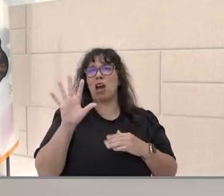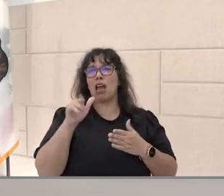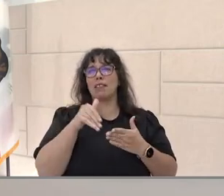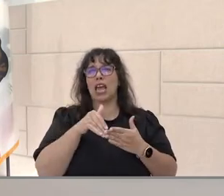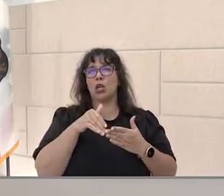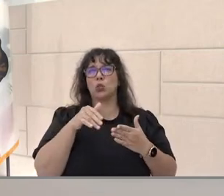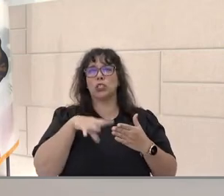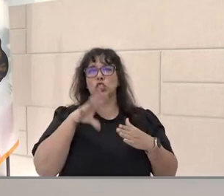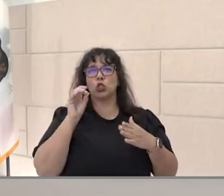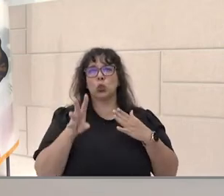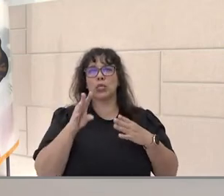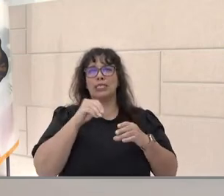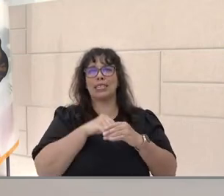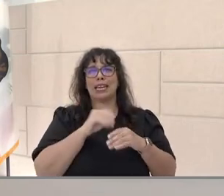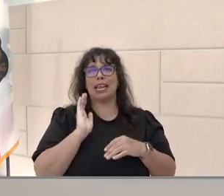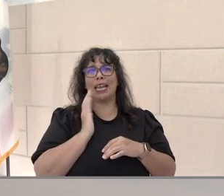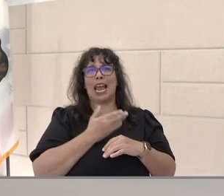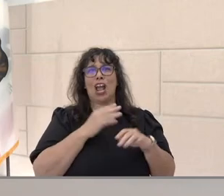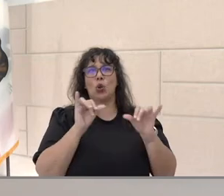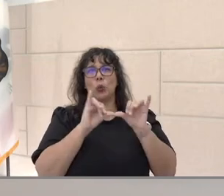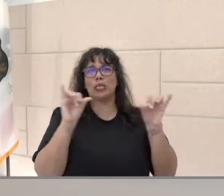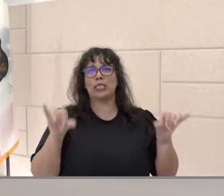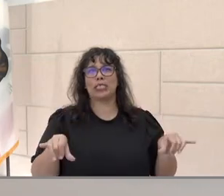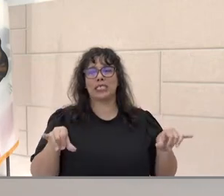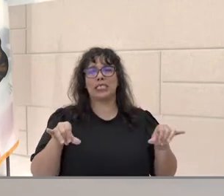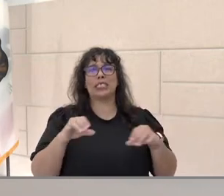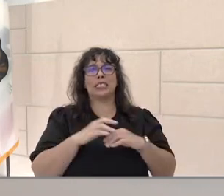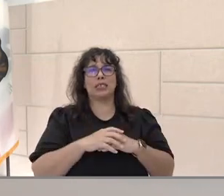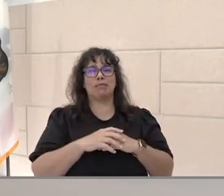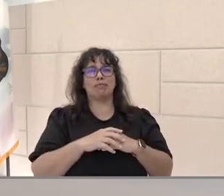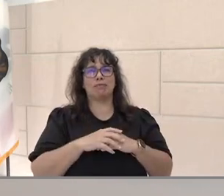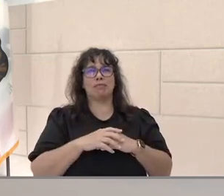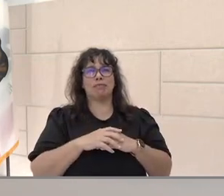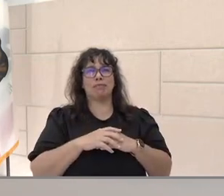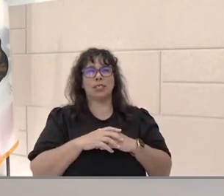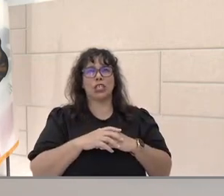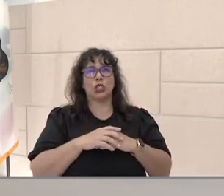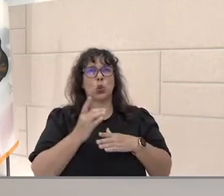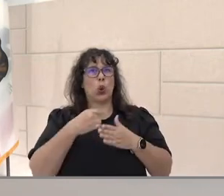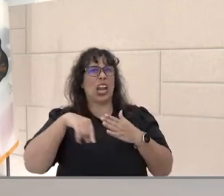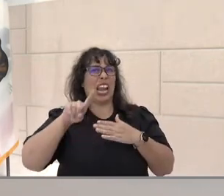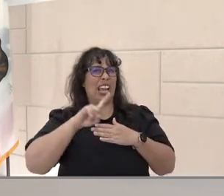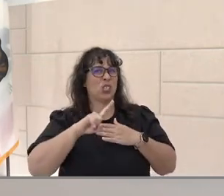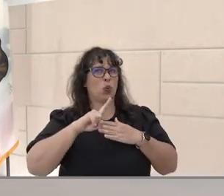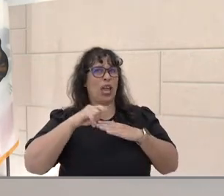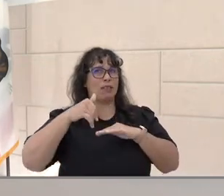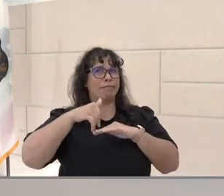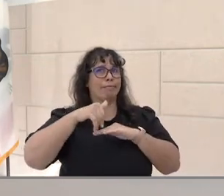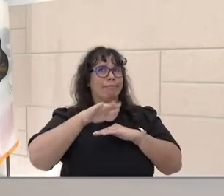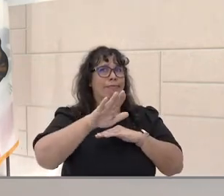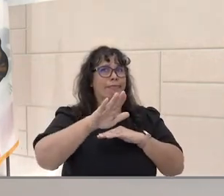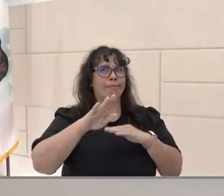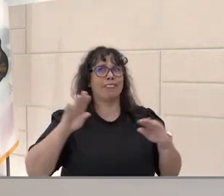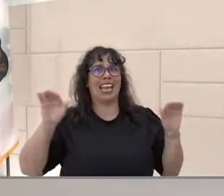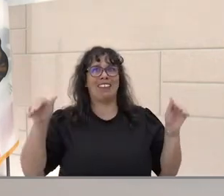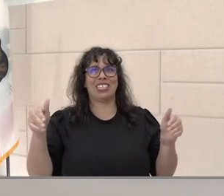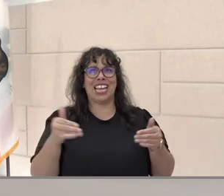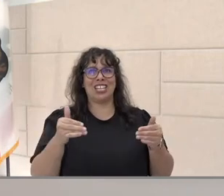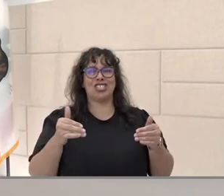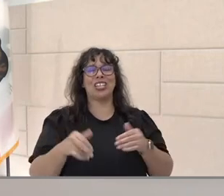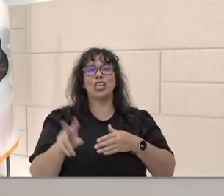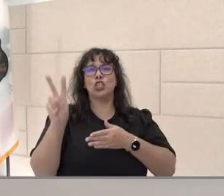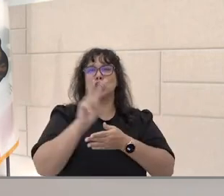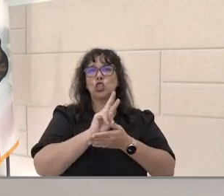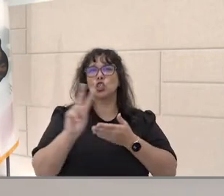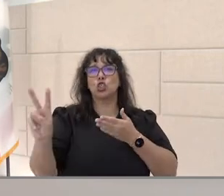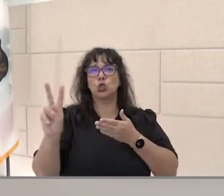ប្រហែលចំនួន5000នាក់ដូច្នេះយើងនឹងអញ្ជើញបញ្ជូនសម្បត្តិអញ្